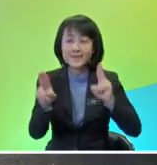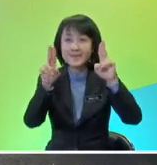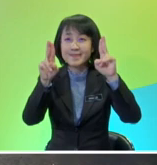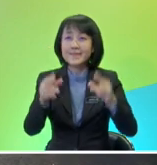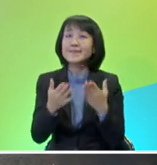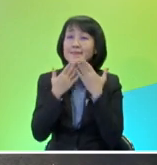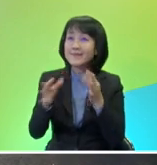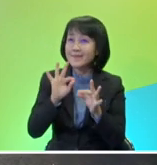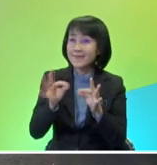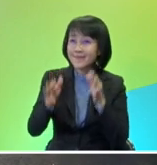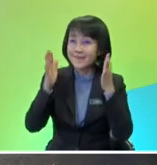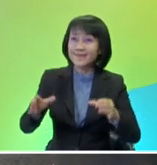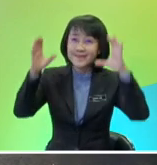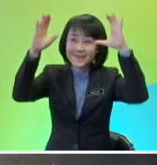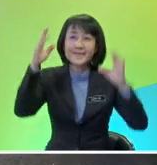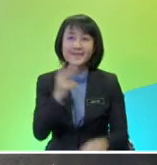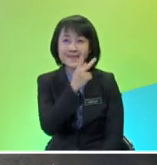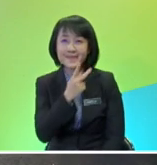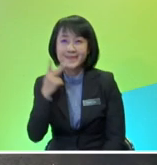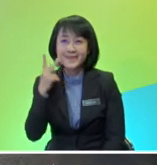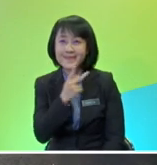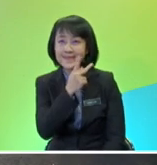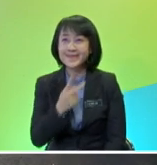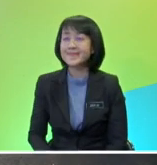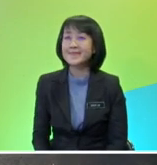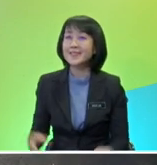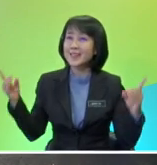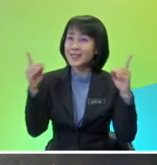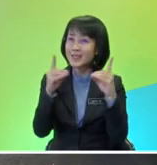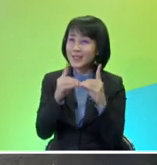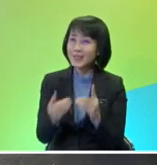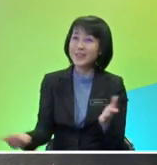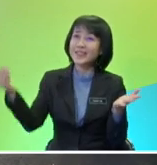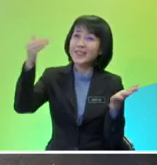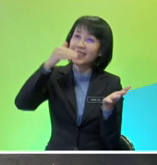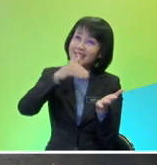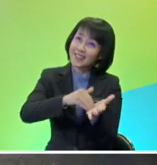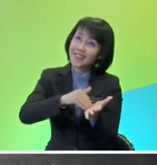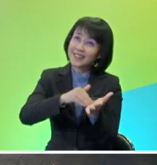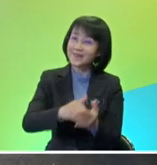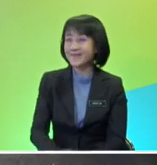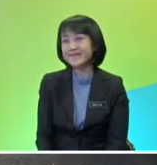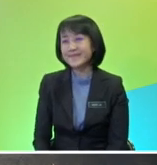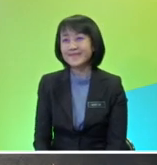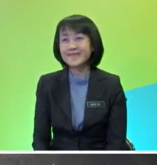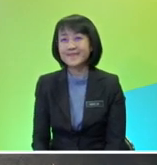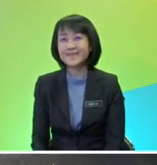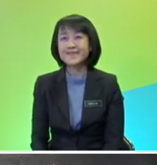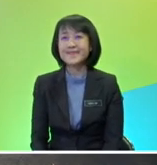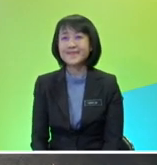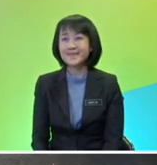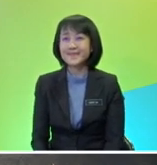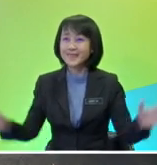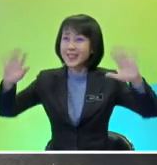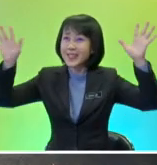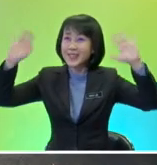jurubahasa isyarat kita iaitu cikgu Katie. Baiklah, kita akan jumpa lagi di seterusnya cikgu insya-Allah bersama dengan saya Akmal Azri. Bye bye.